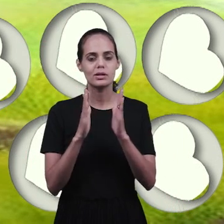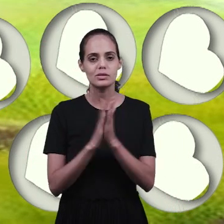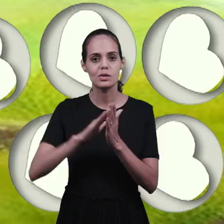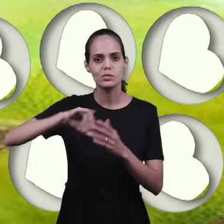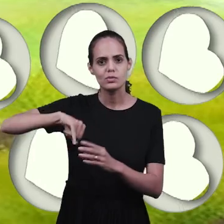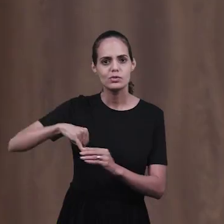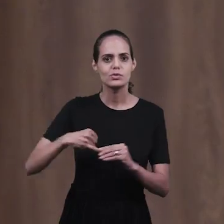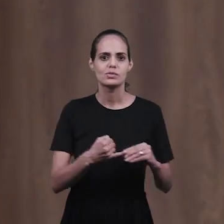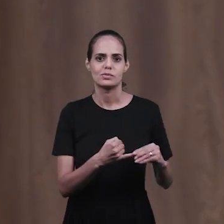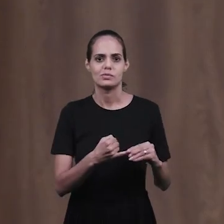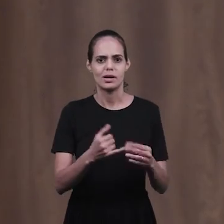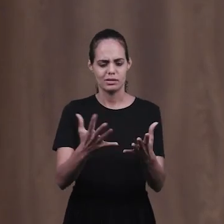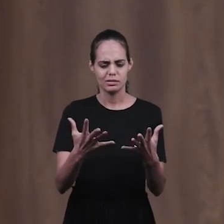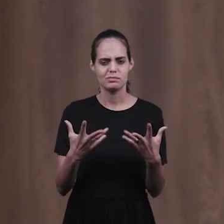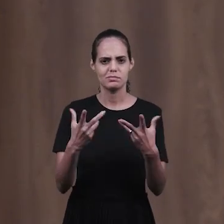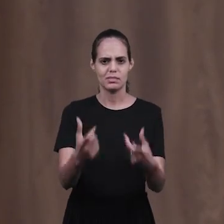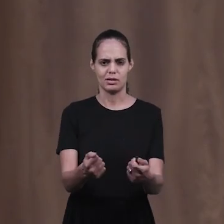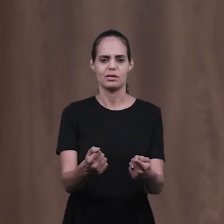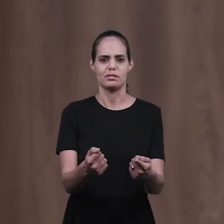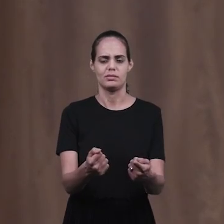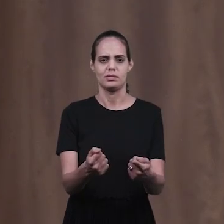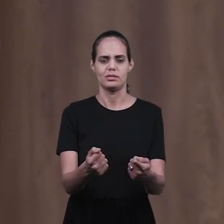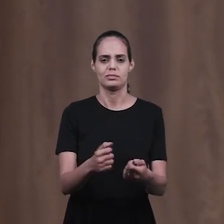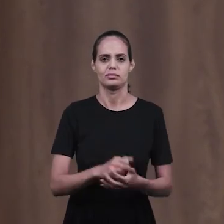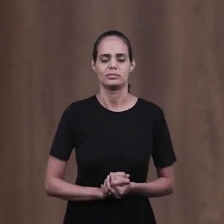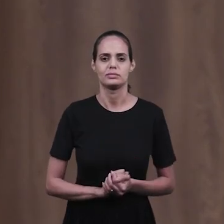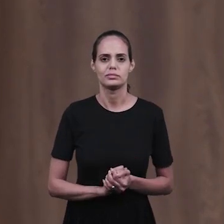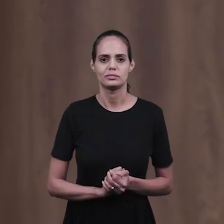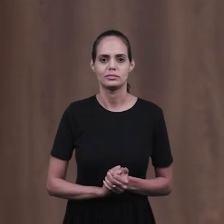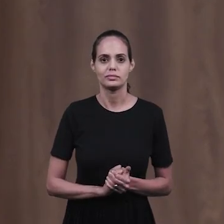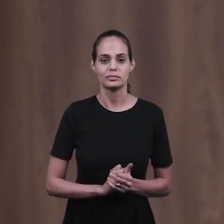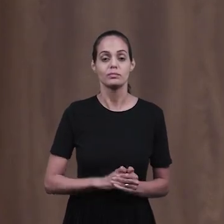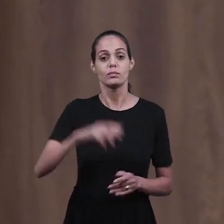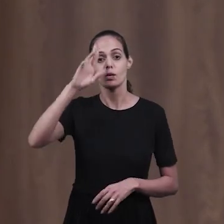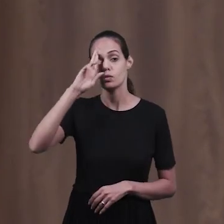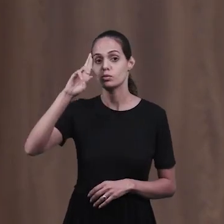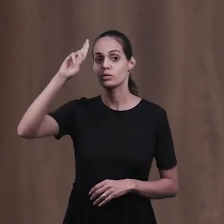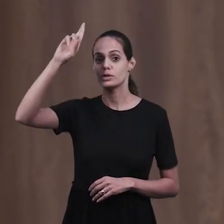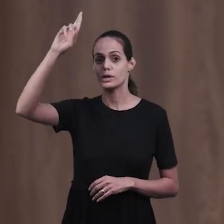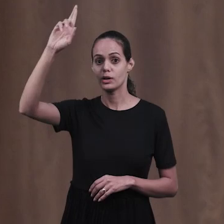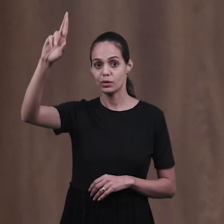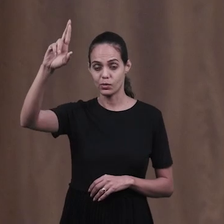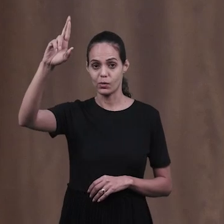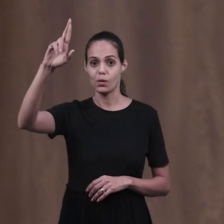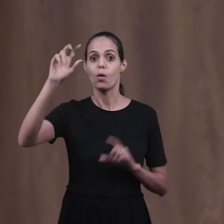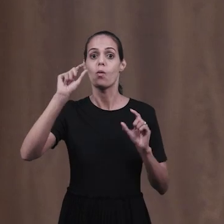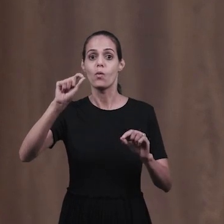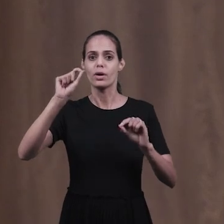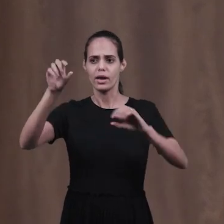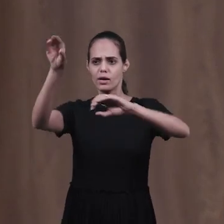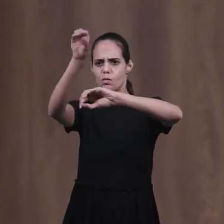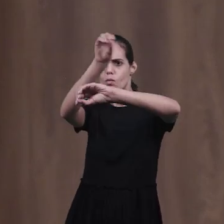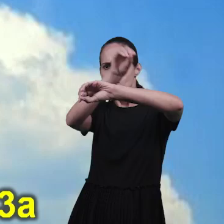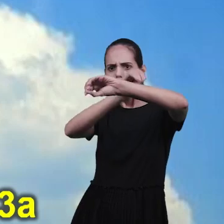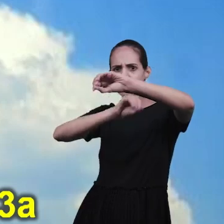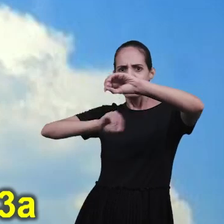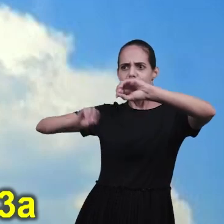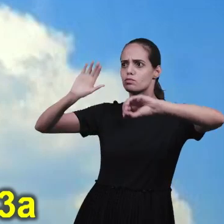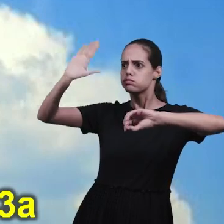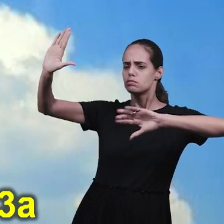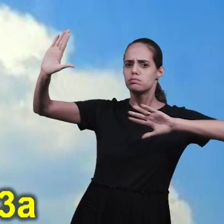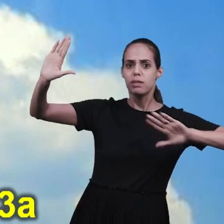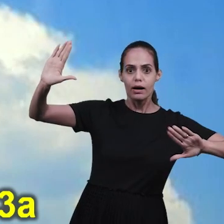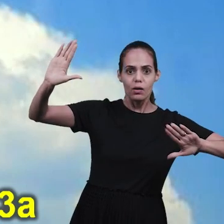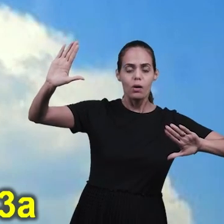Quelle merveille! Le Seigneur a touché l'univers pour entendre la prière de Josué. Et le Seigneur a donné